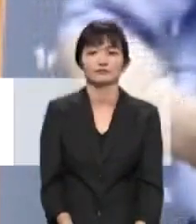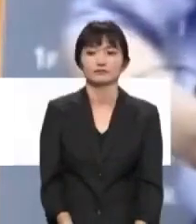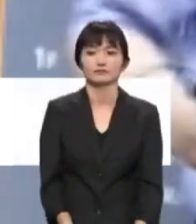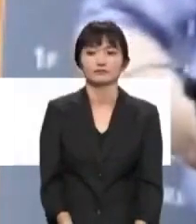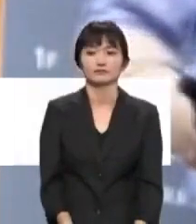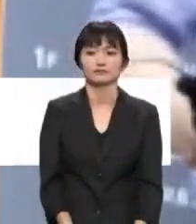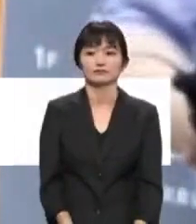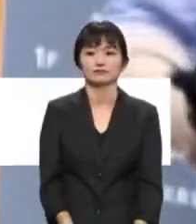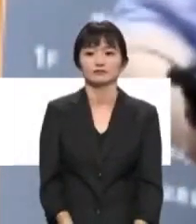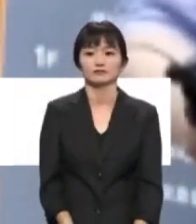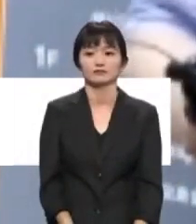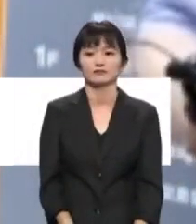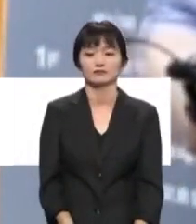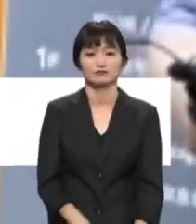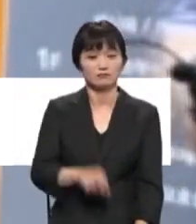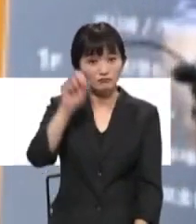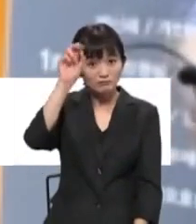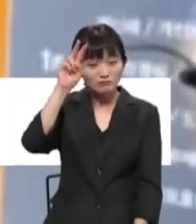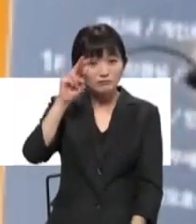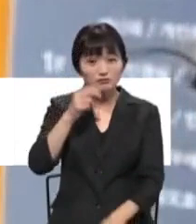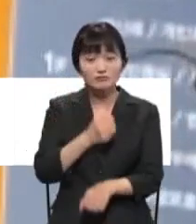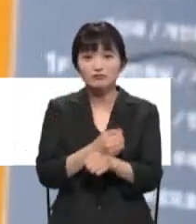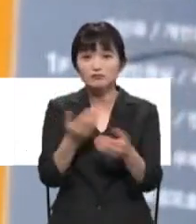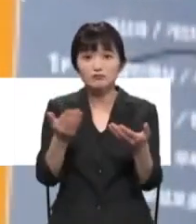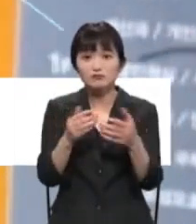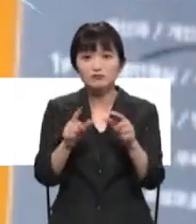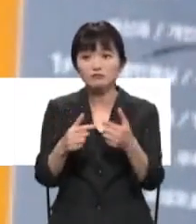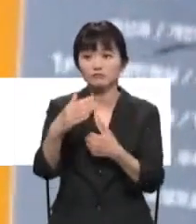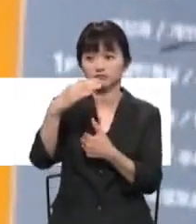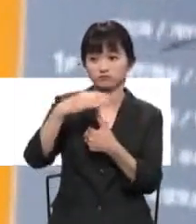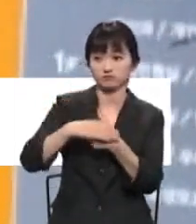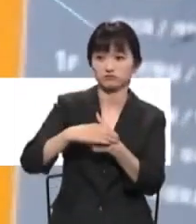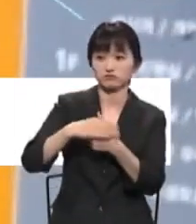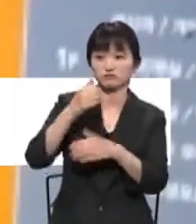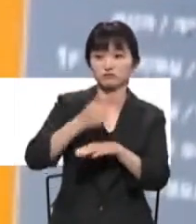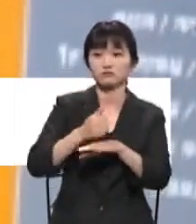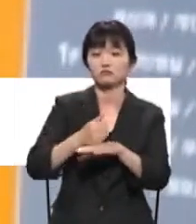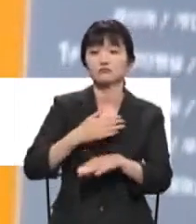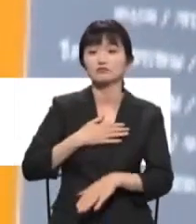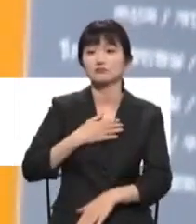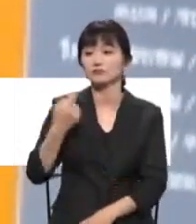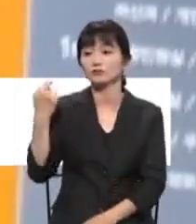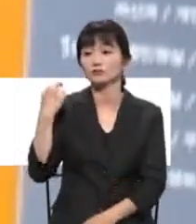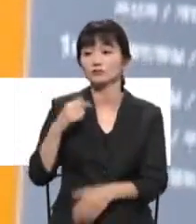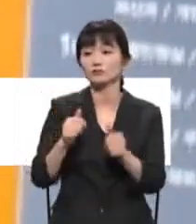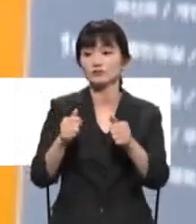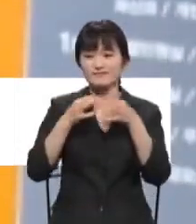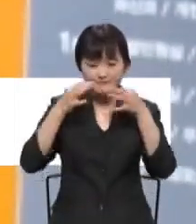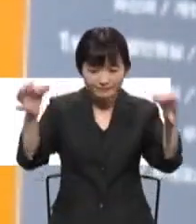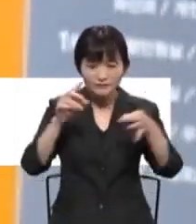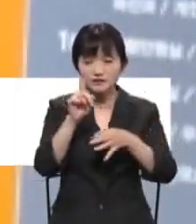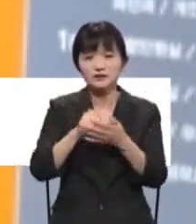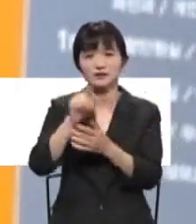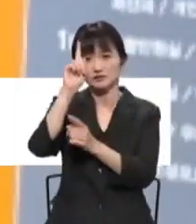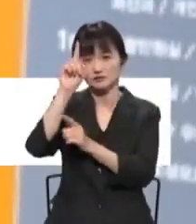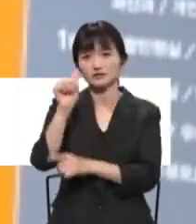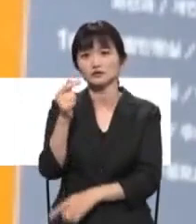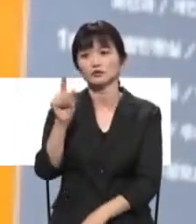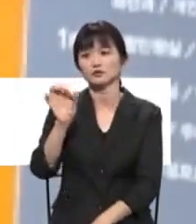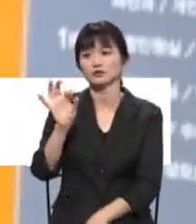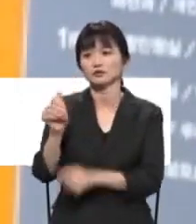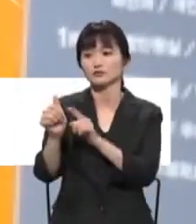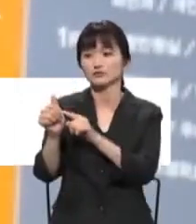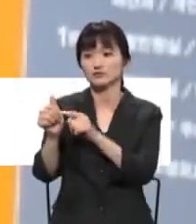갑자기 하지도 않은 일을 여기다가 덮어씌우고 결국은 제가 어제 재판장에서 소리 지른 거는 이게 이화영